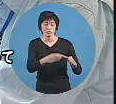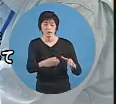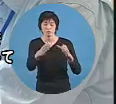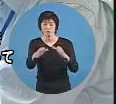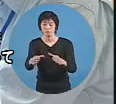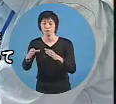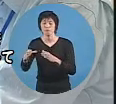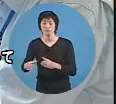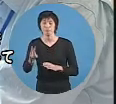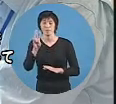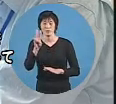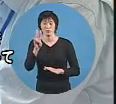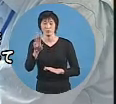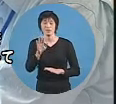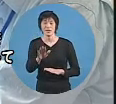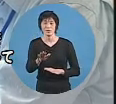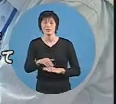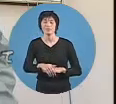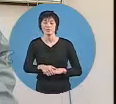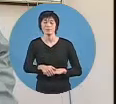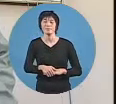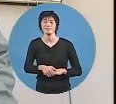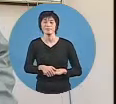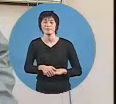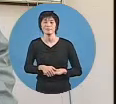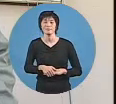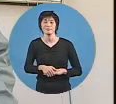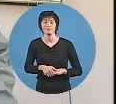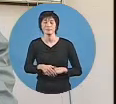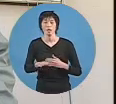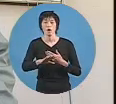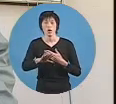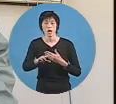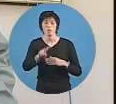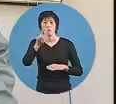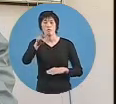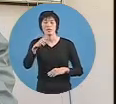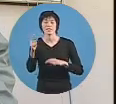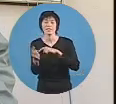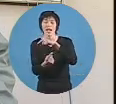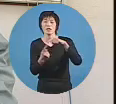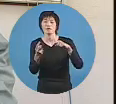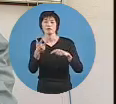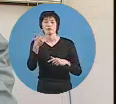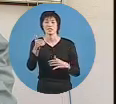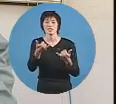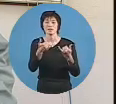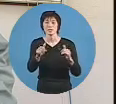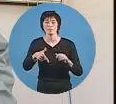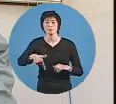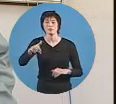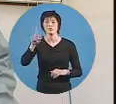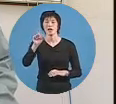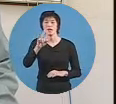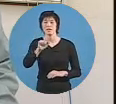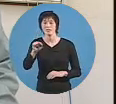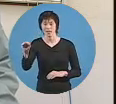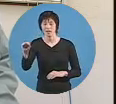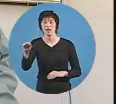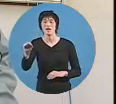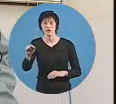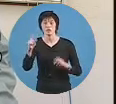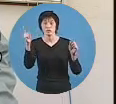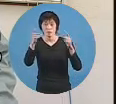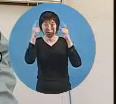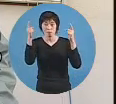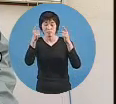地区指定しまして取り組んでおります。その他にもリサイクル市民プラザというイベントがありまして、